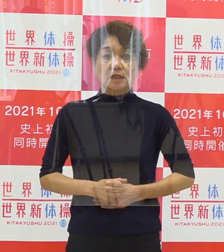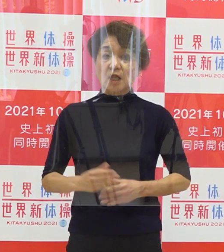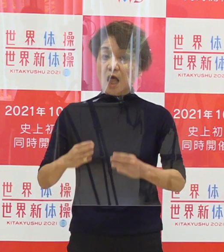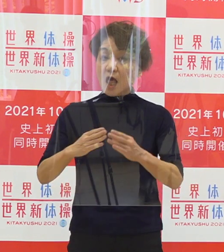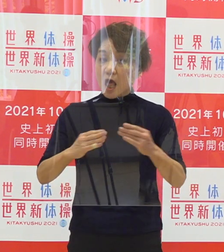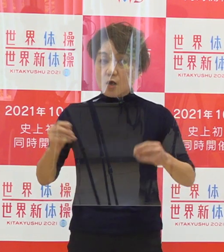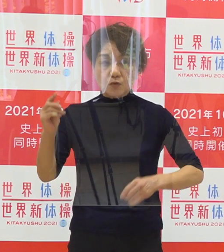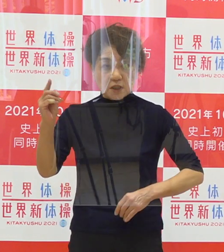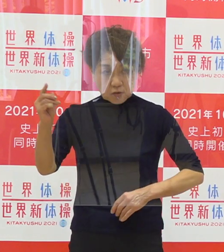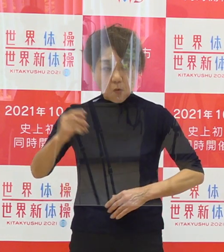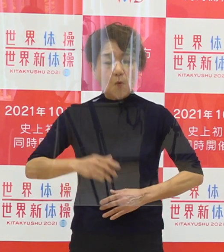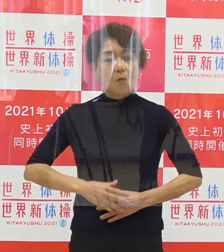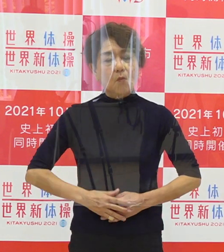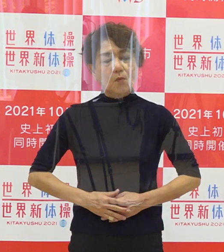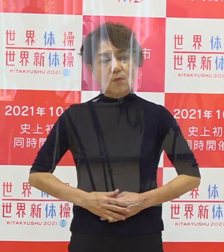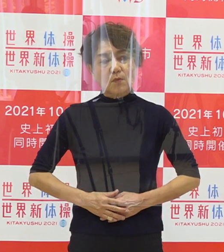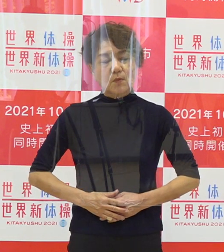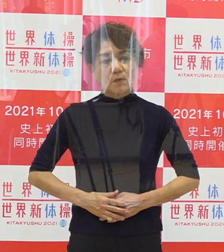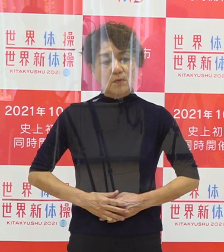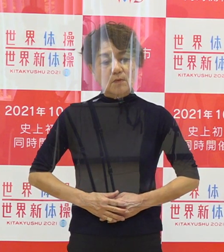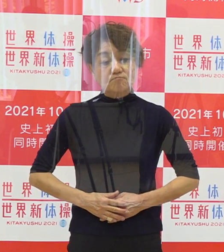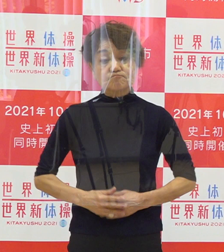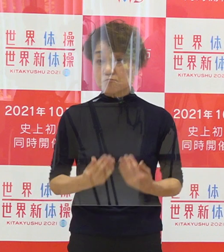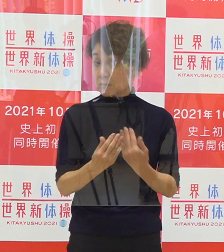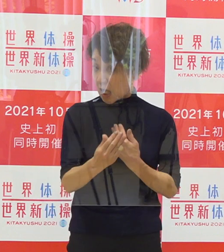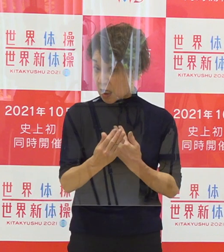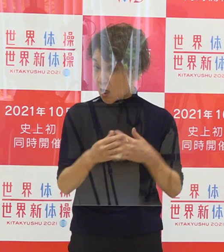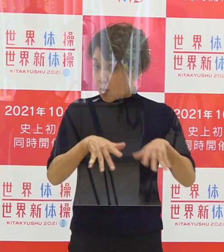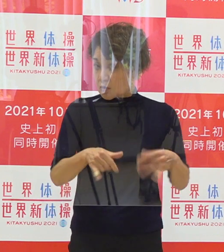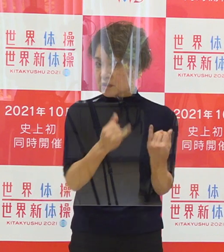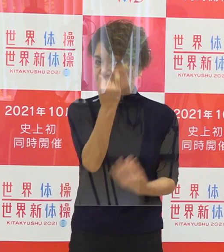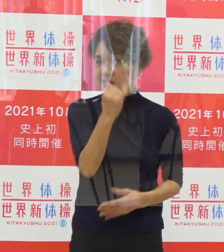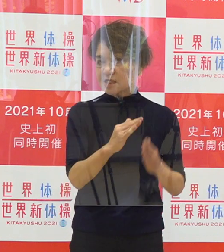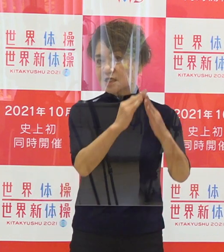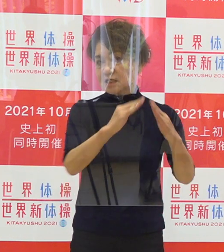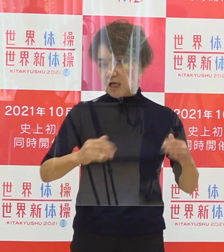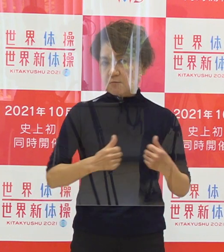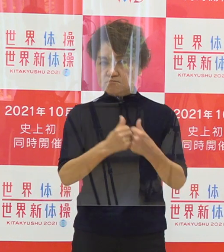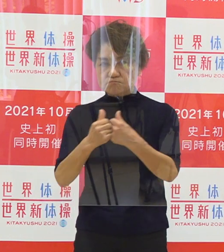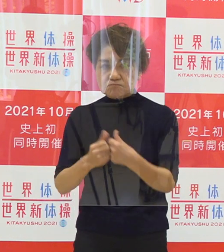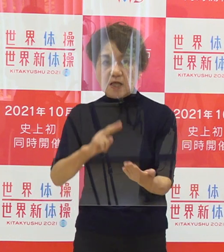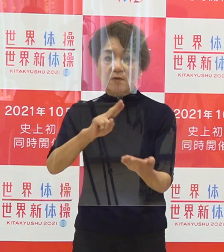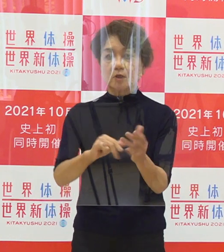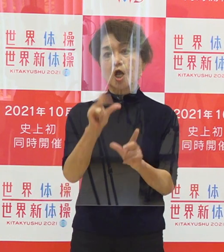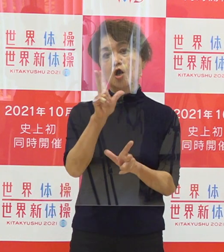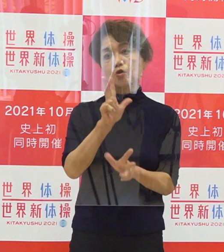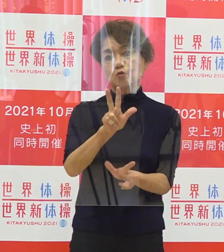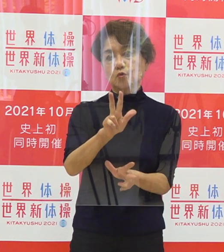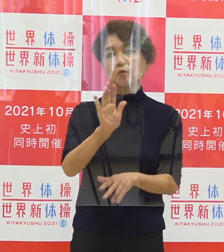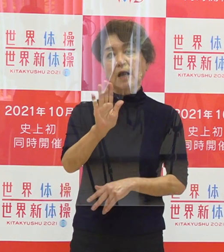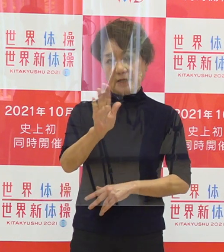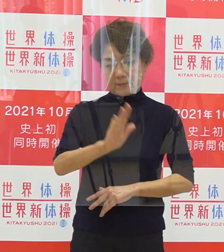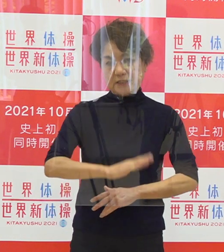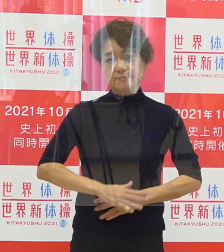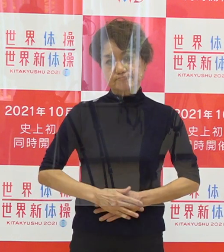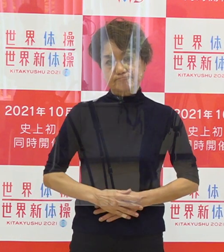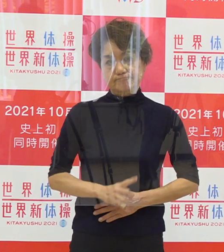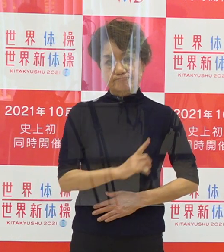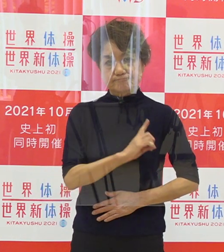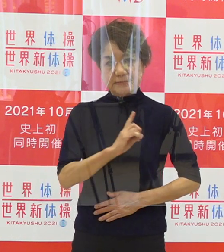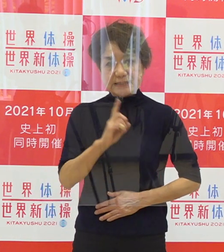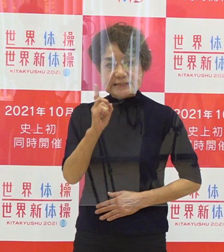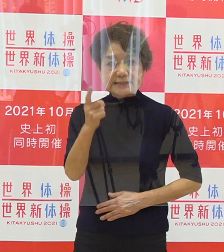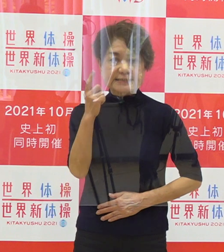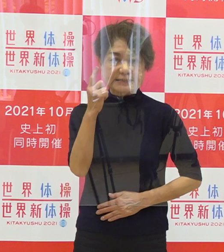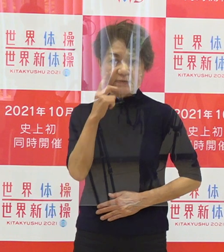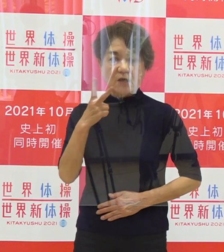とこの大会の組織委員会が協議をして定めたルールがありまして、1日目、